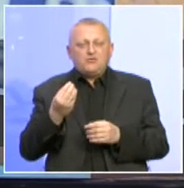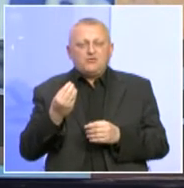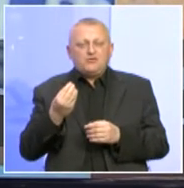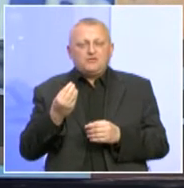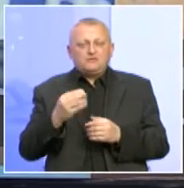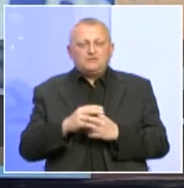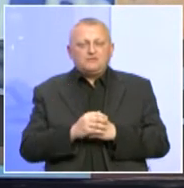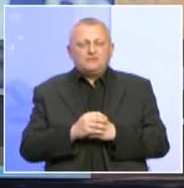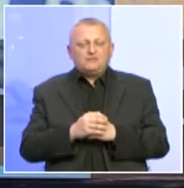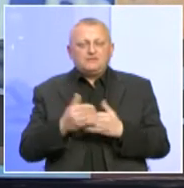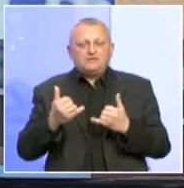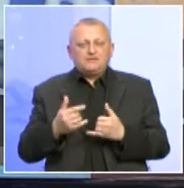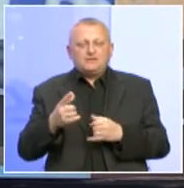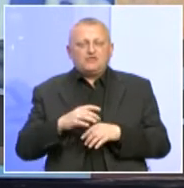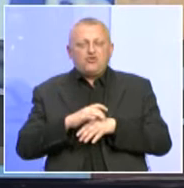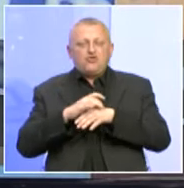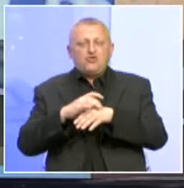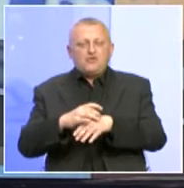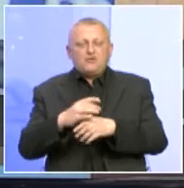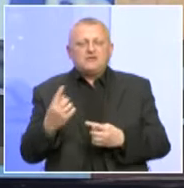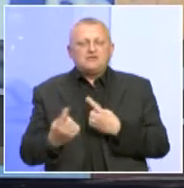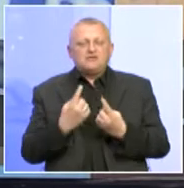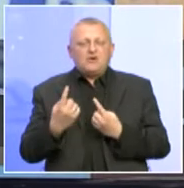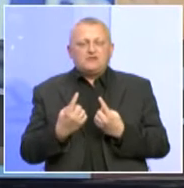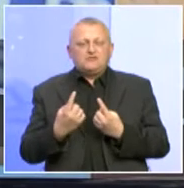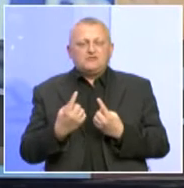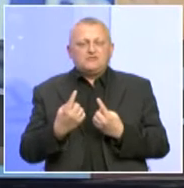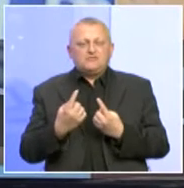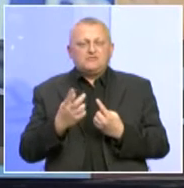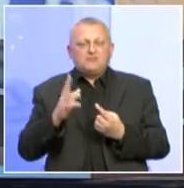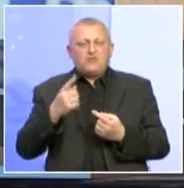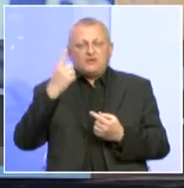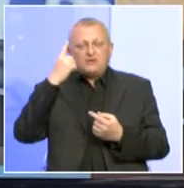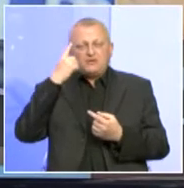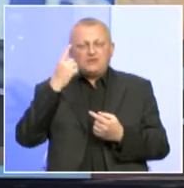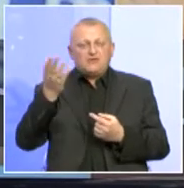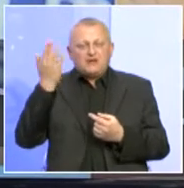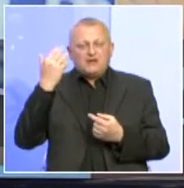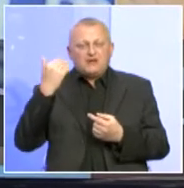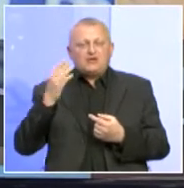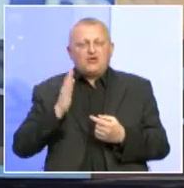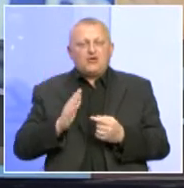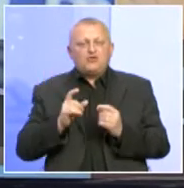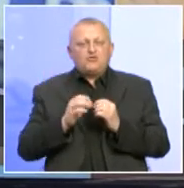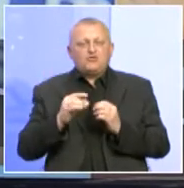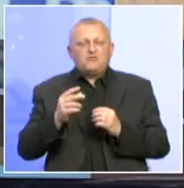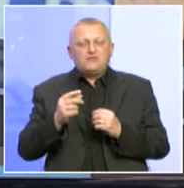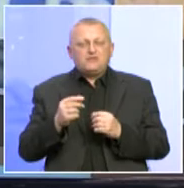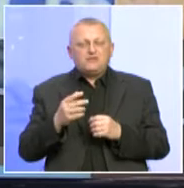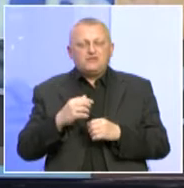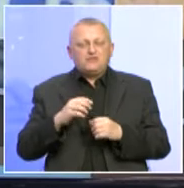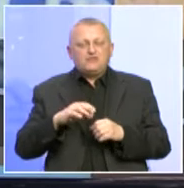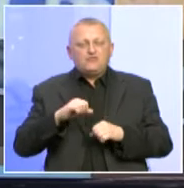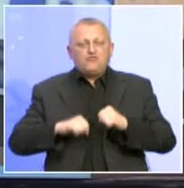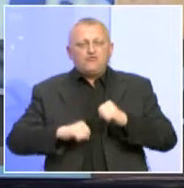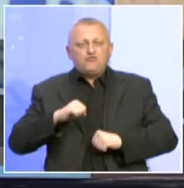i sada to dominira situaciju. Ali moramo da se podsjetimo i ranije, kad gospodin Budimir, kada je još bio u punoj